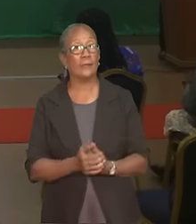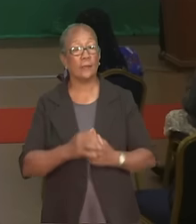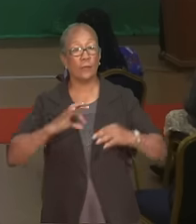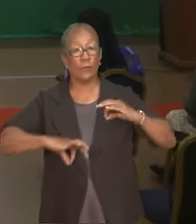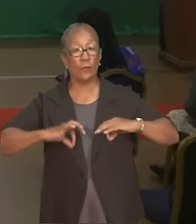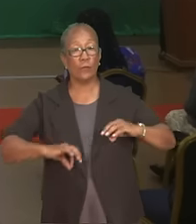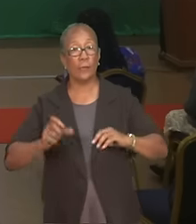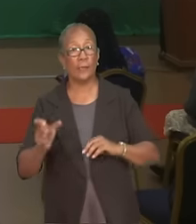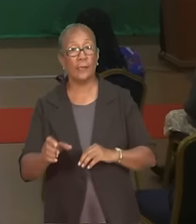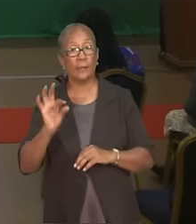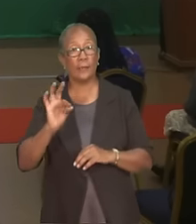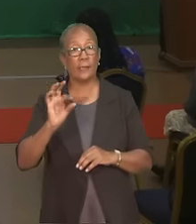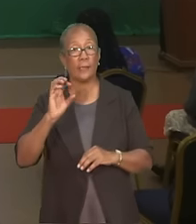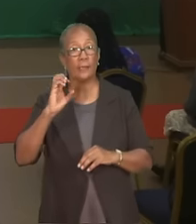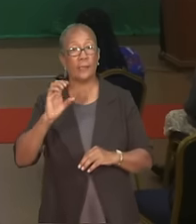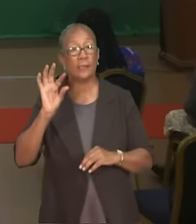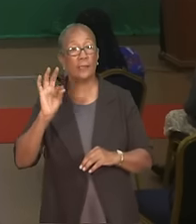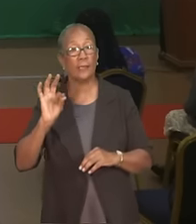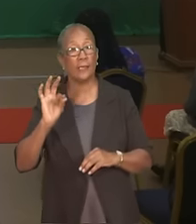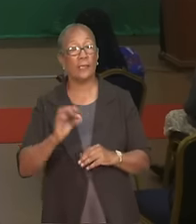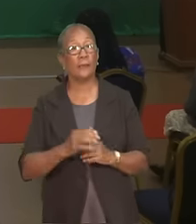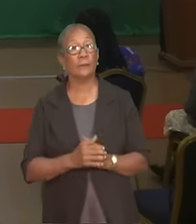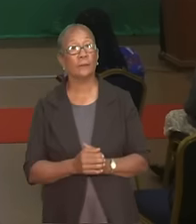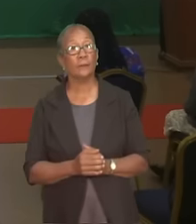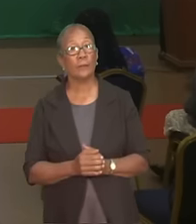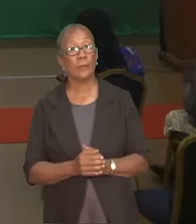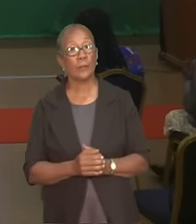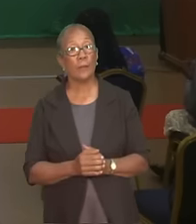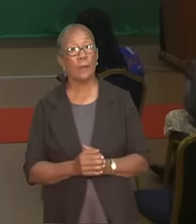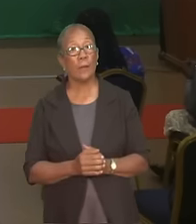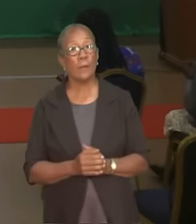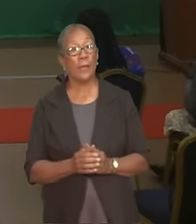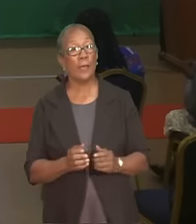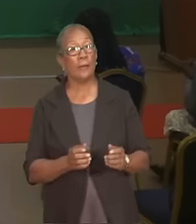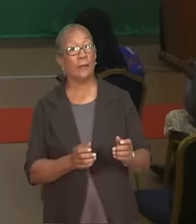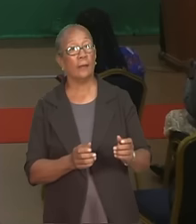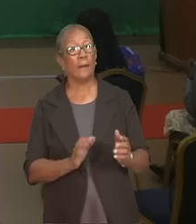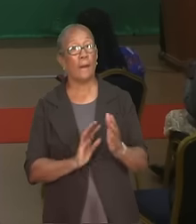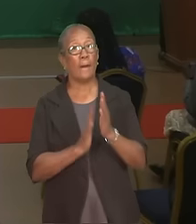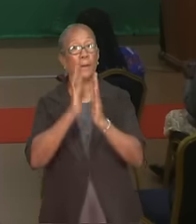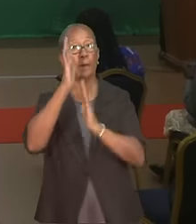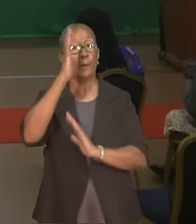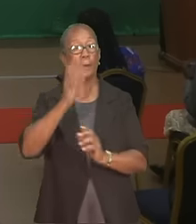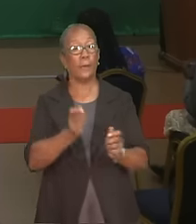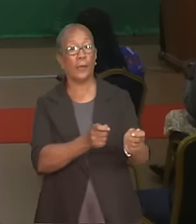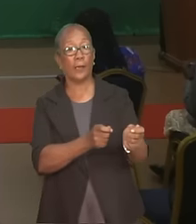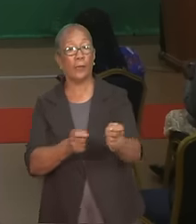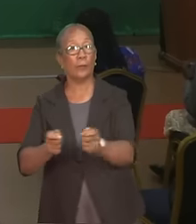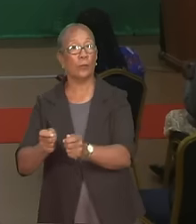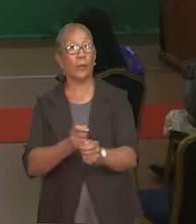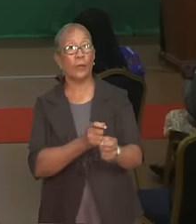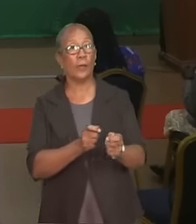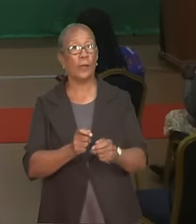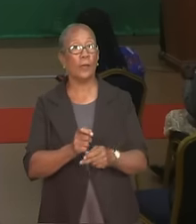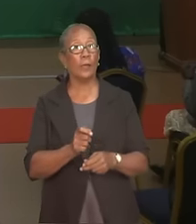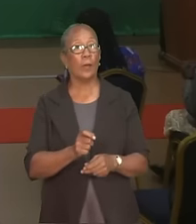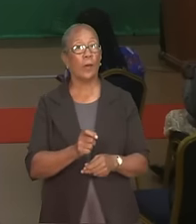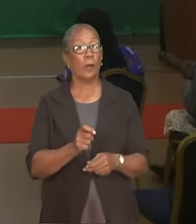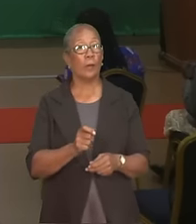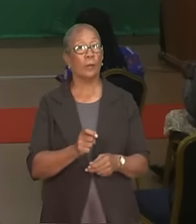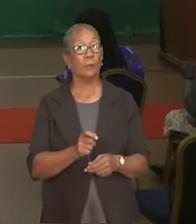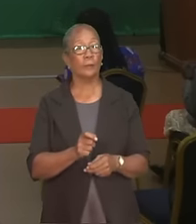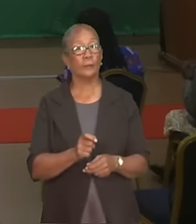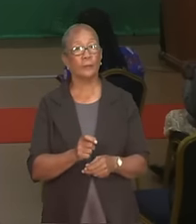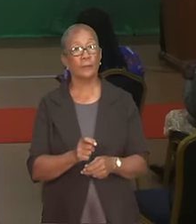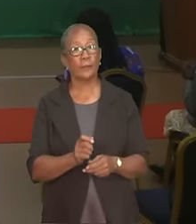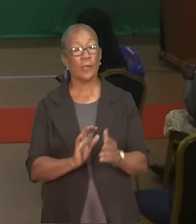minister TCT vanuit de ware tijd. Bij de brandweer op het vliegveld zorgen op, of de brandweer van